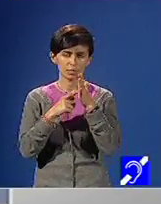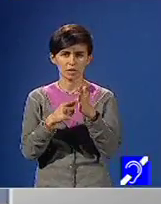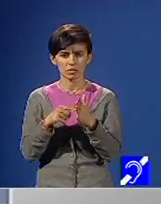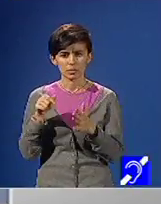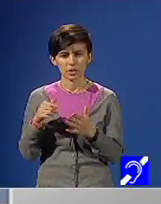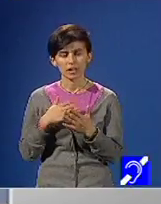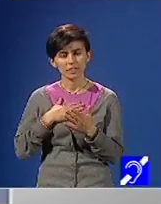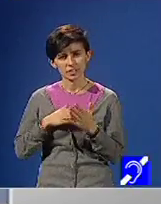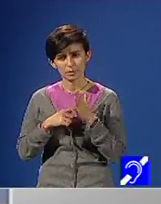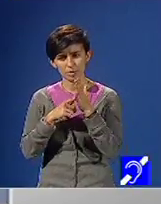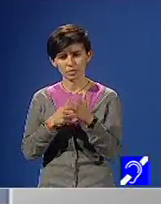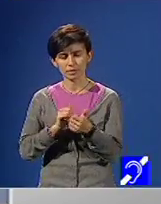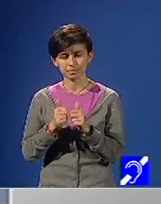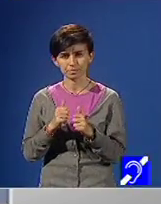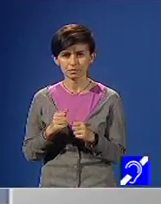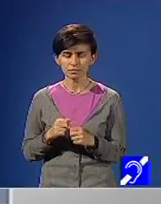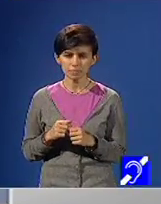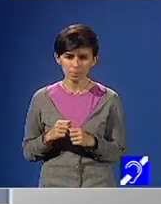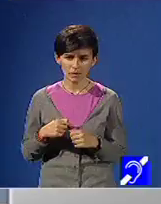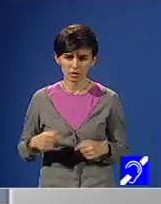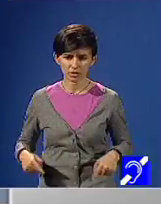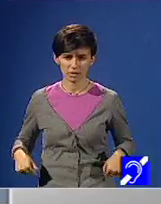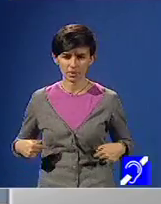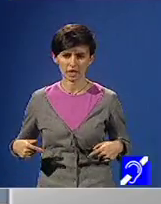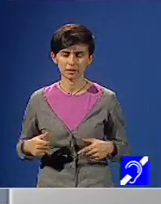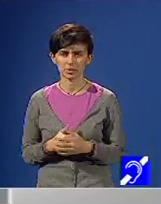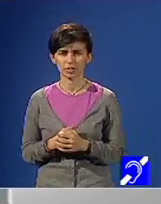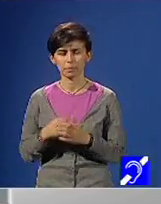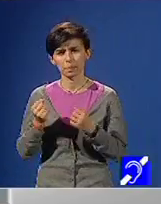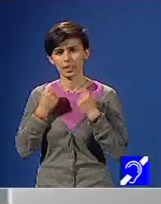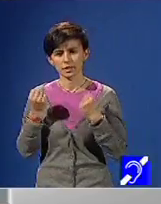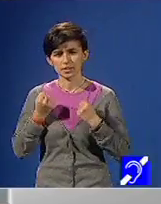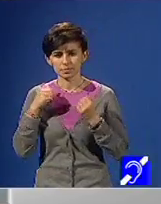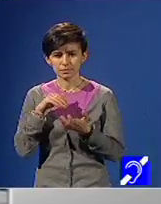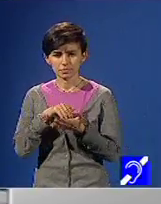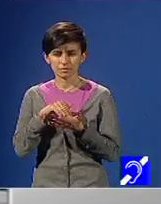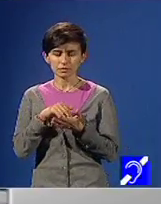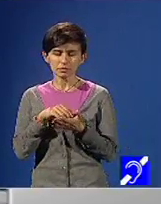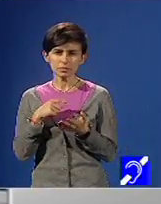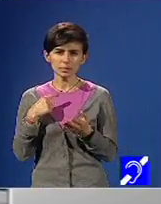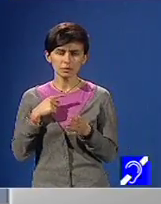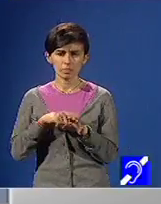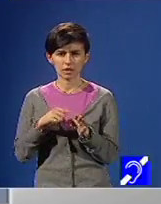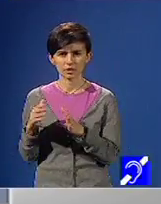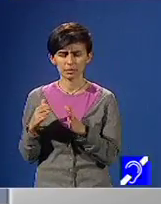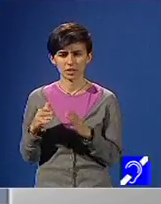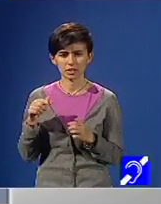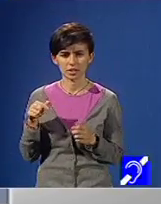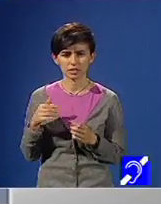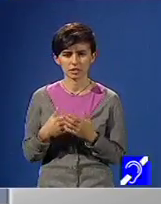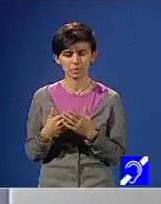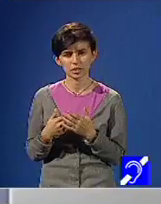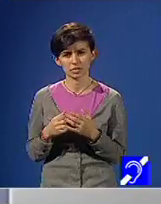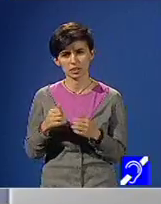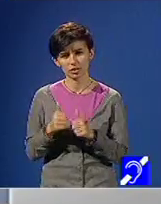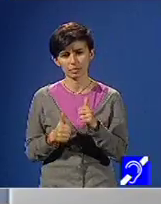povestea lor extraordinară și e povestea lor de succes. Antrenamente, e clar, e nevoie și sunteți în această perioadă a antrenamentelor pentru marile competiții, dar